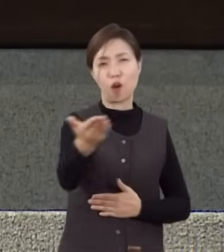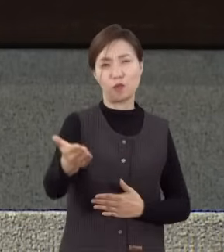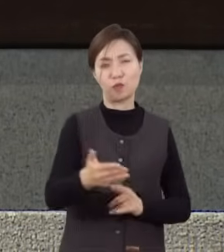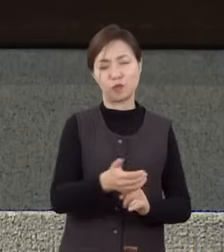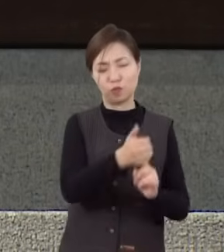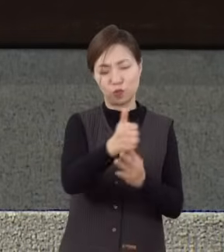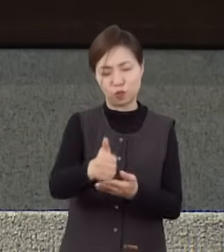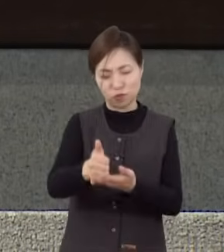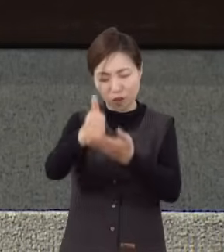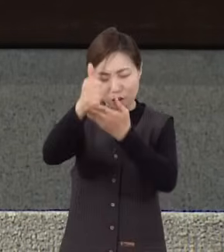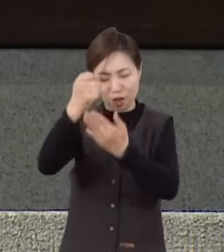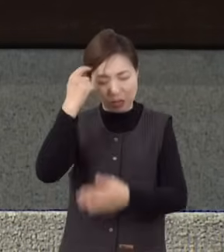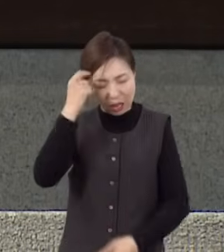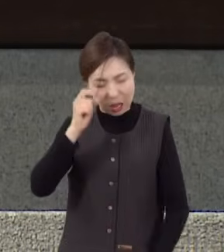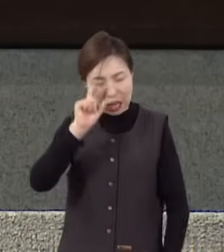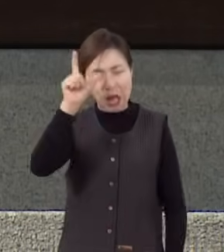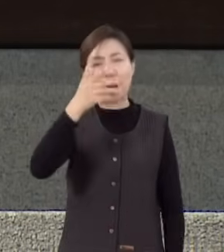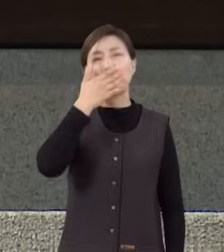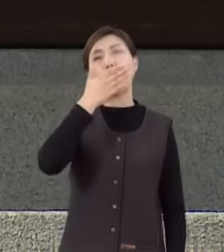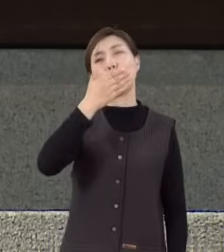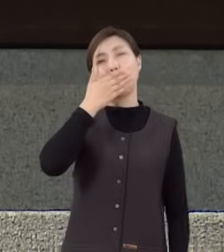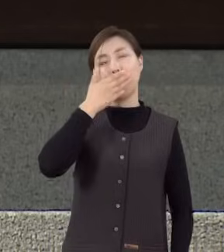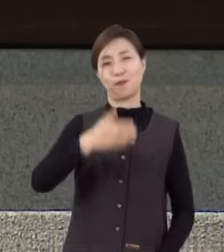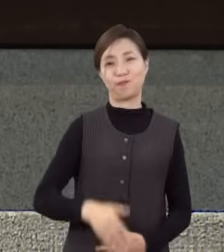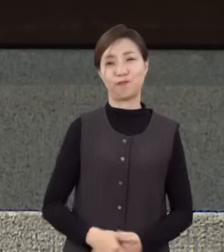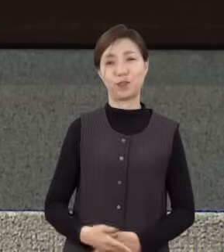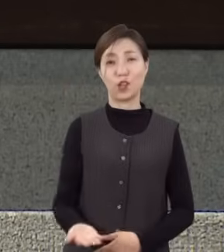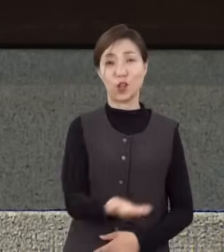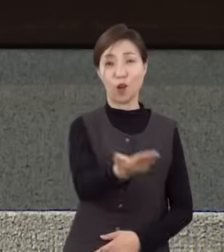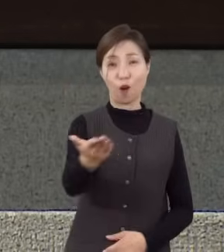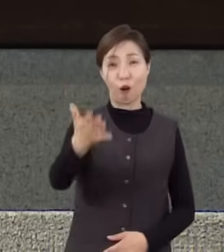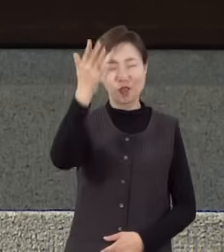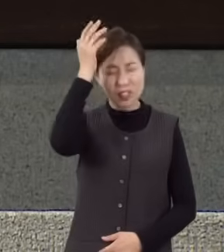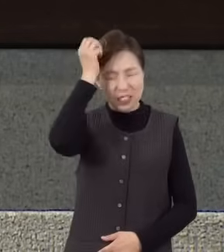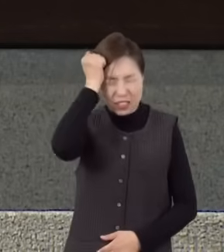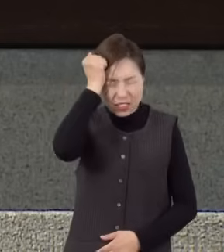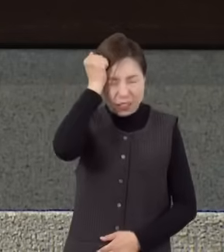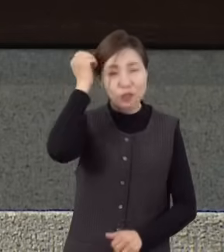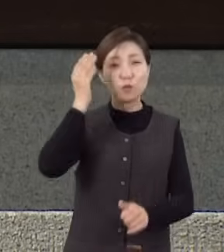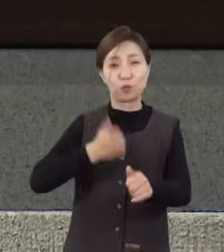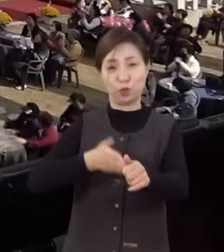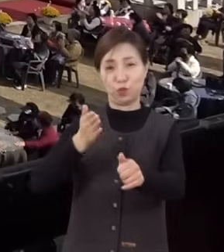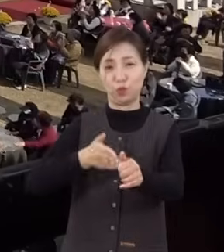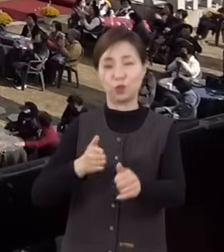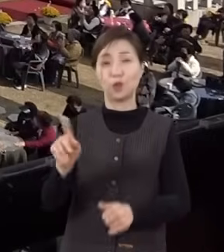겁니다. 그래서 여러분 꼭 명심하세요.